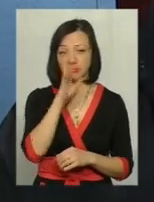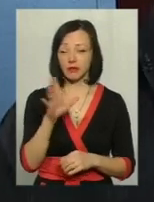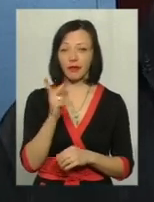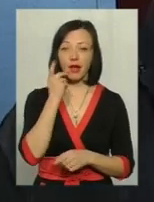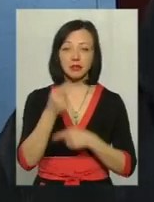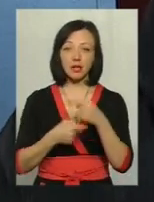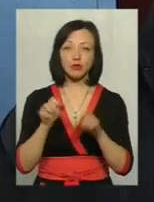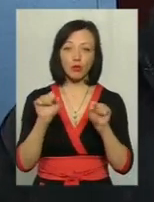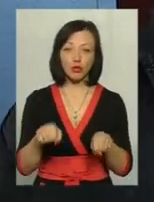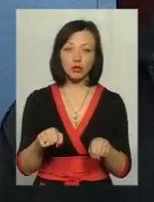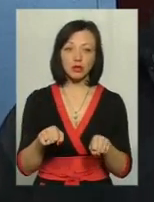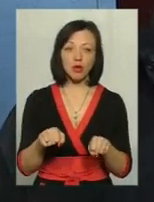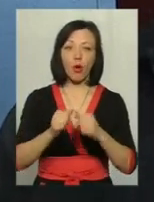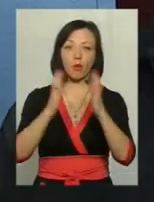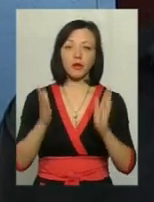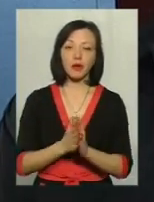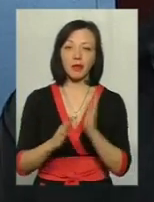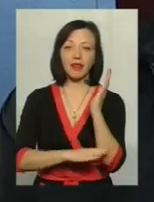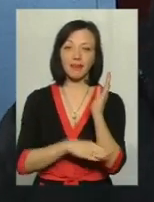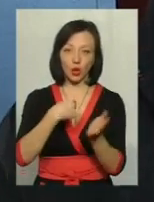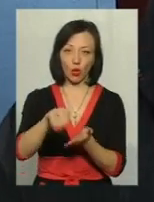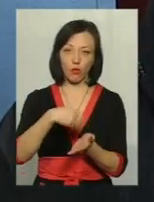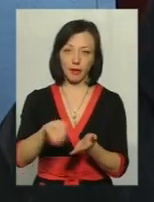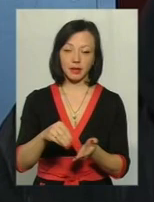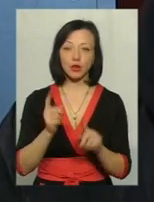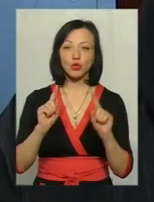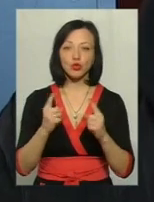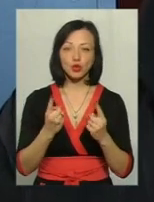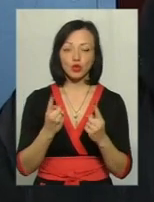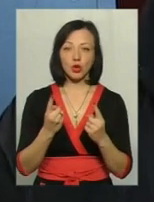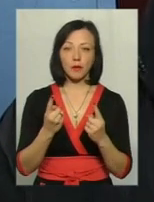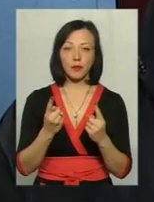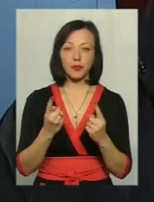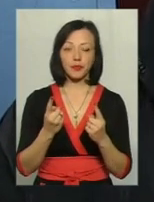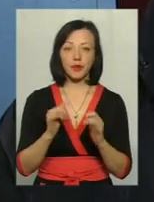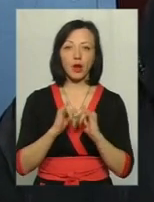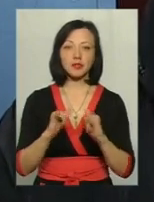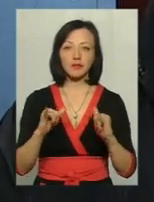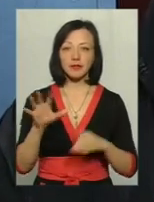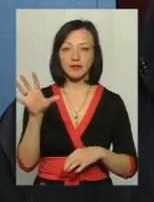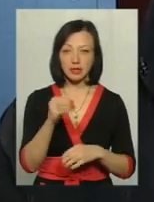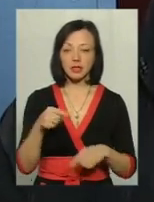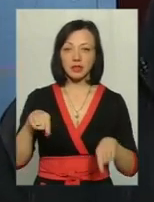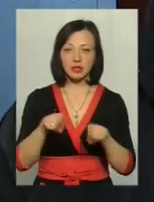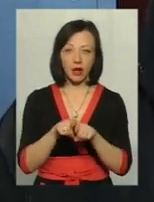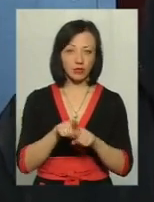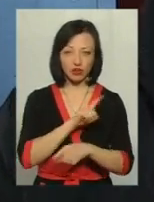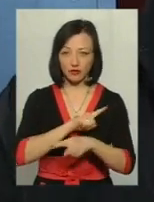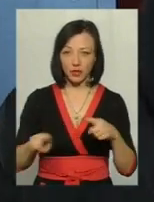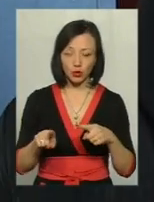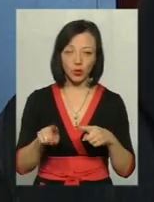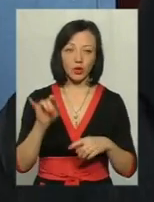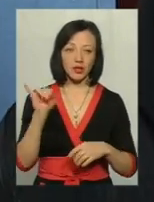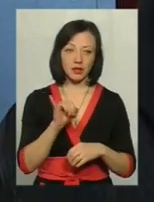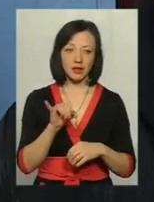завжди можемо в потрібних об'ємах тої деревини закупити, тому що розвиваються всі також дуже швидко.